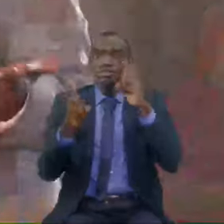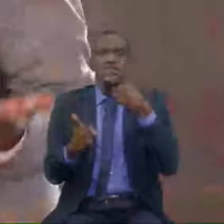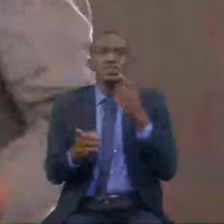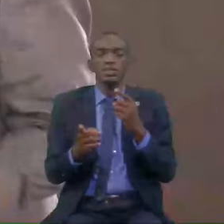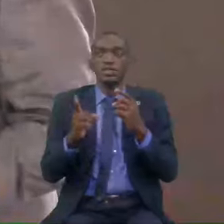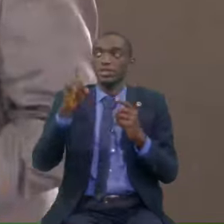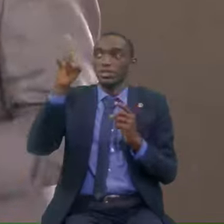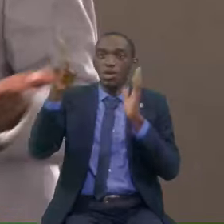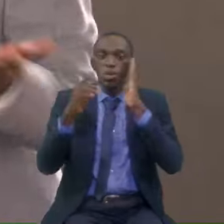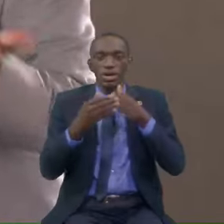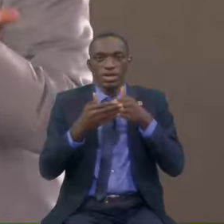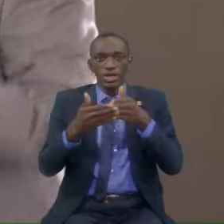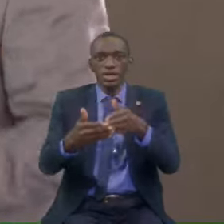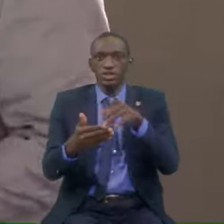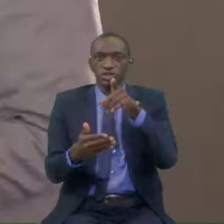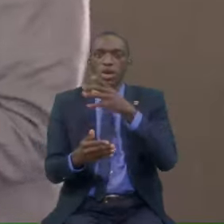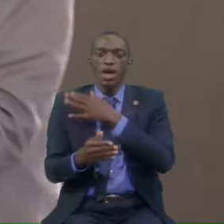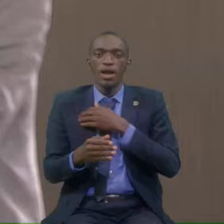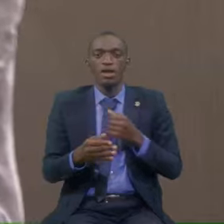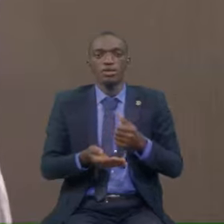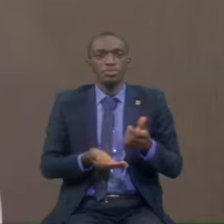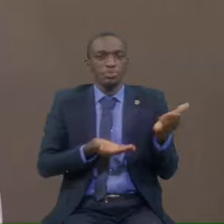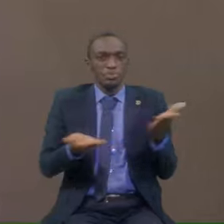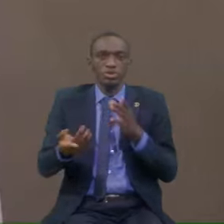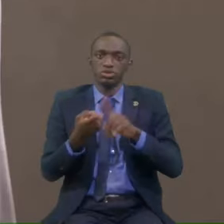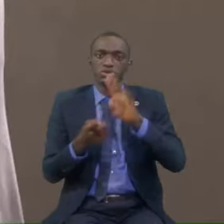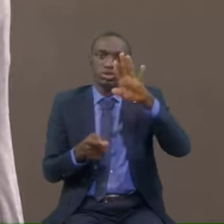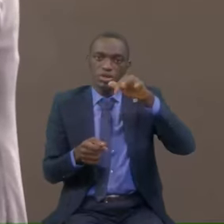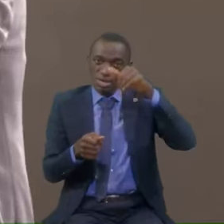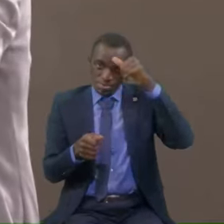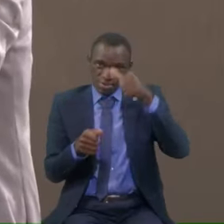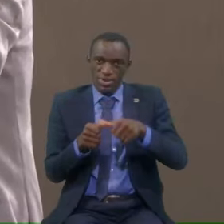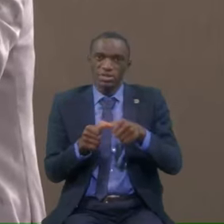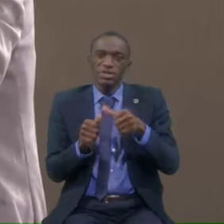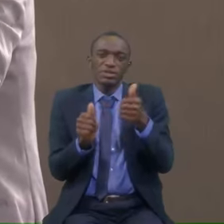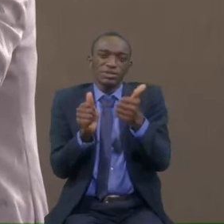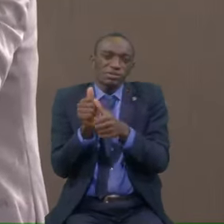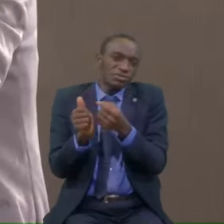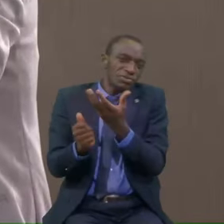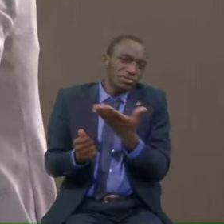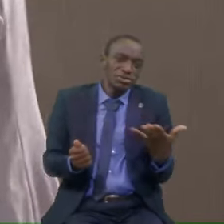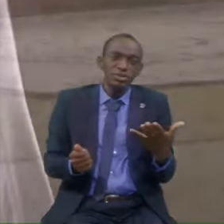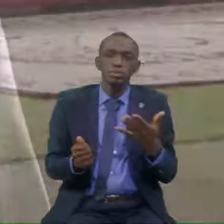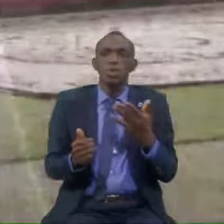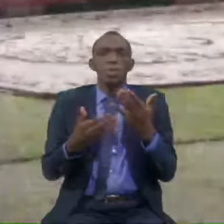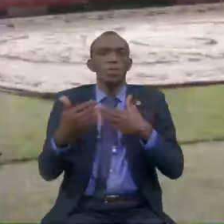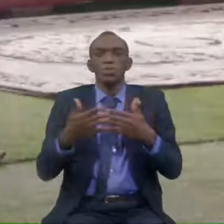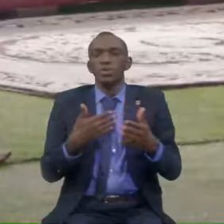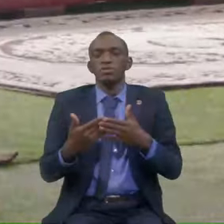Et il vous conduira et vous rappellera tout ce que je vous ai dit.